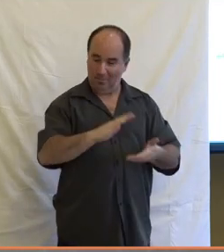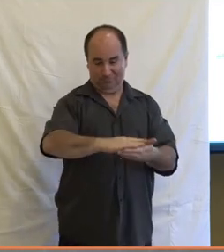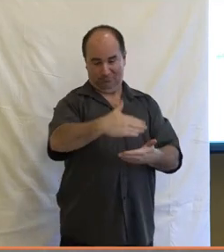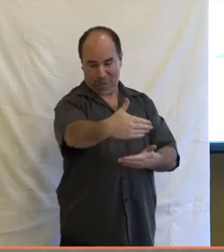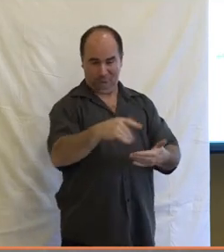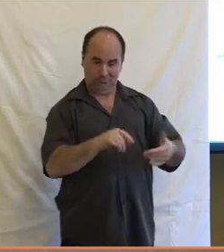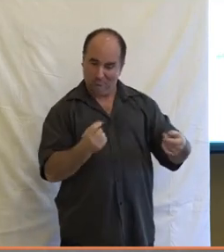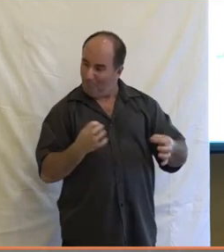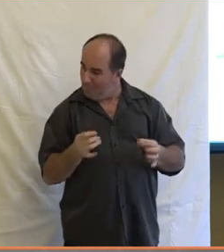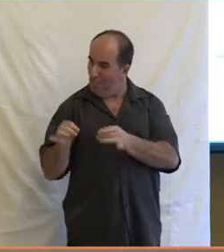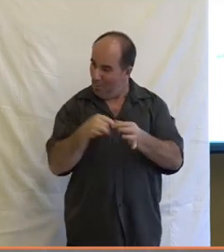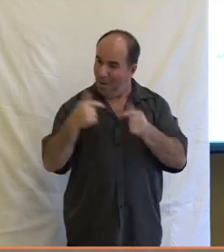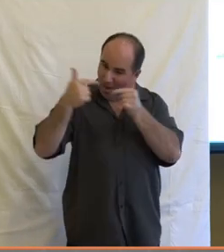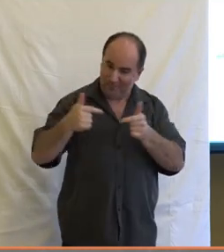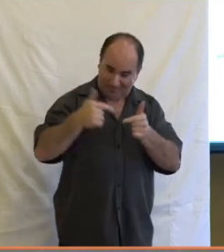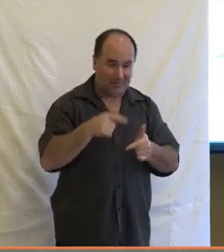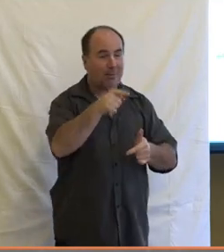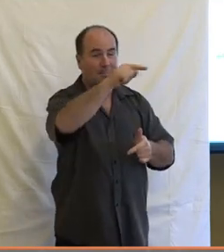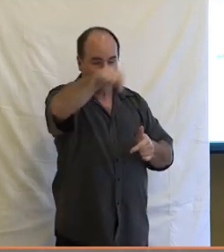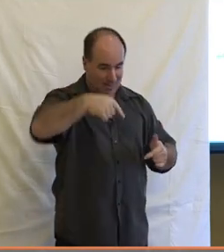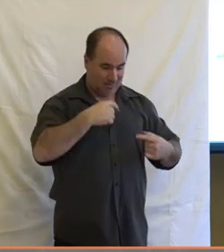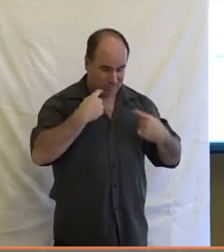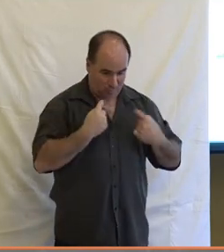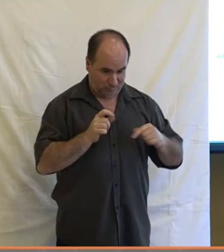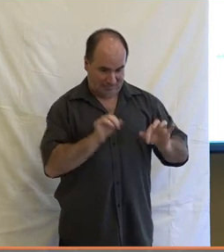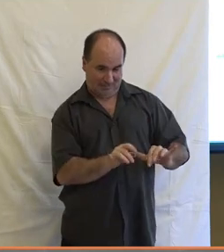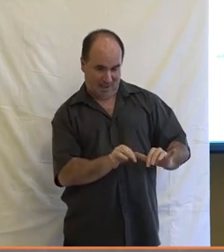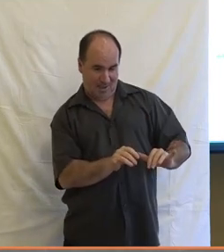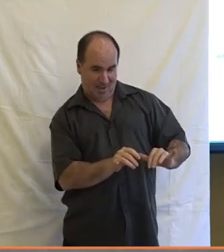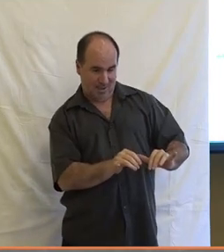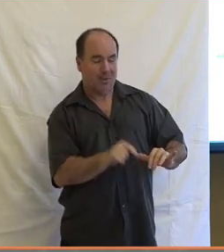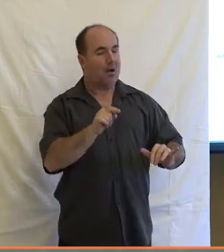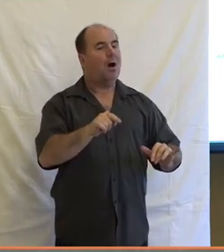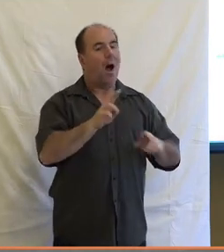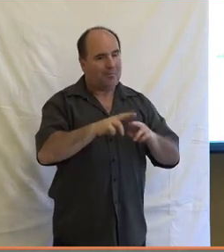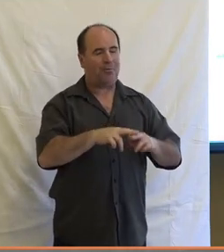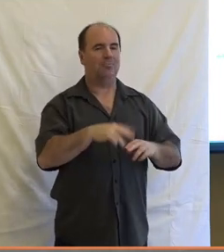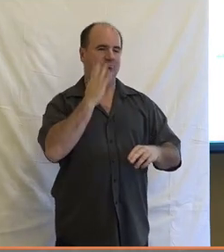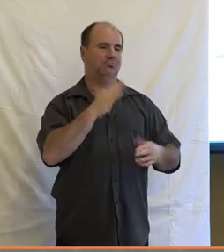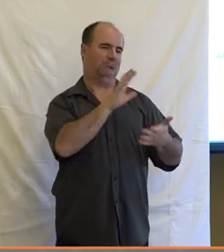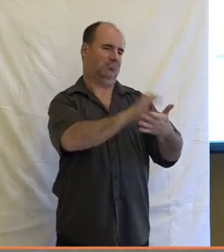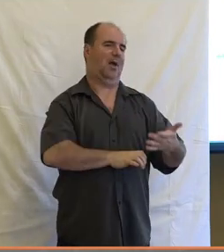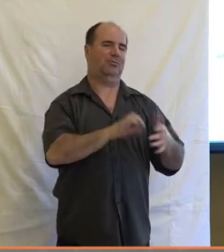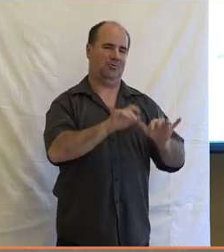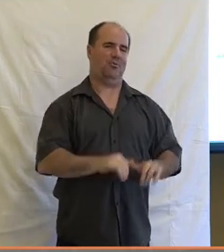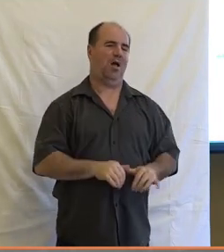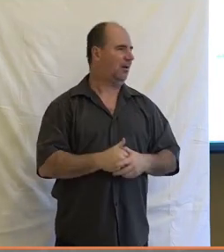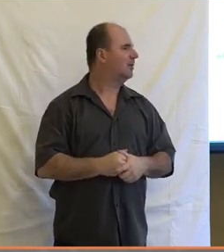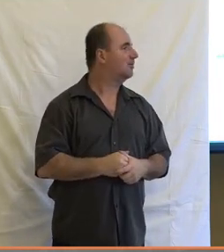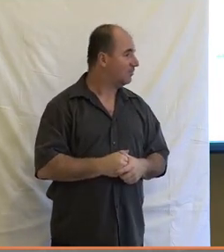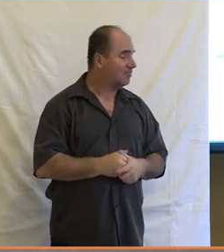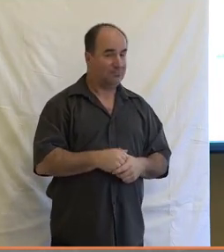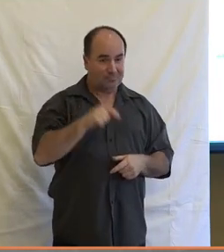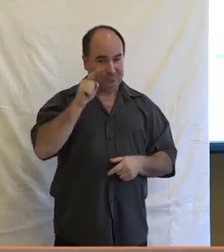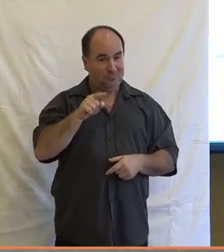to ukážeme, jak to funguje, osaháte si to. A myslím si, že tohle to je jakoby vlastně strašně důležitý, podobně jako si ověřovat